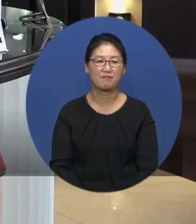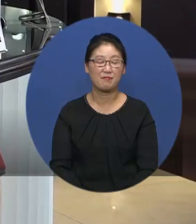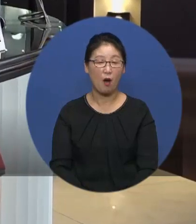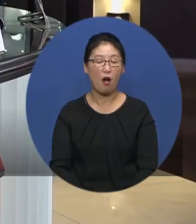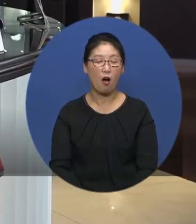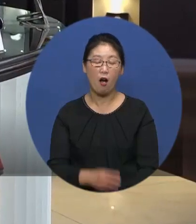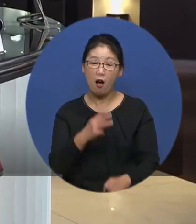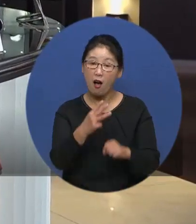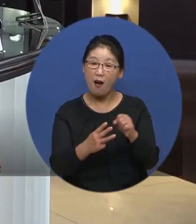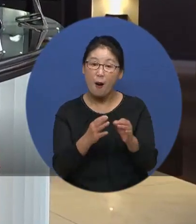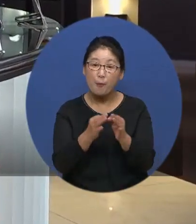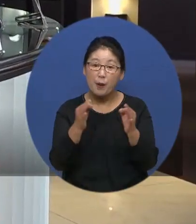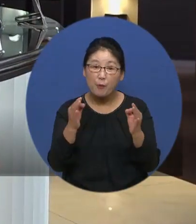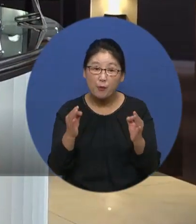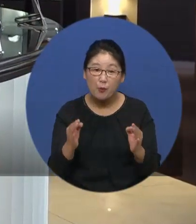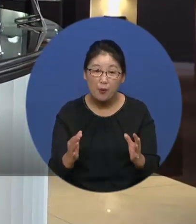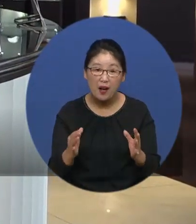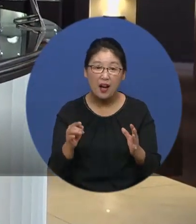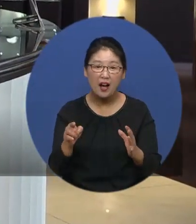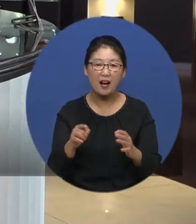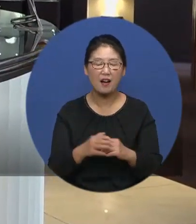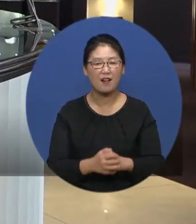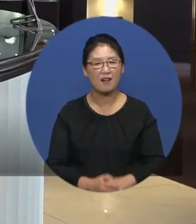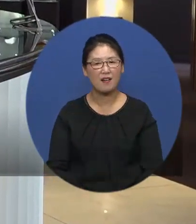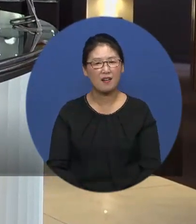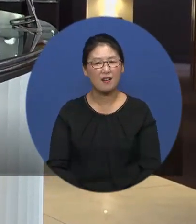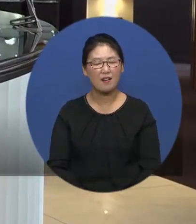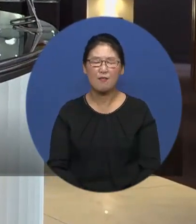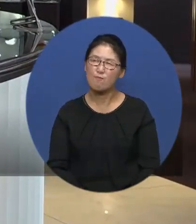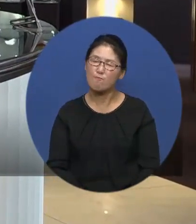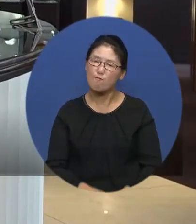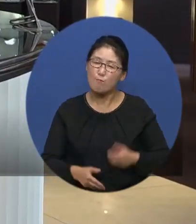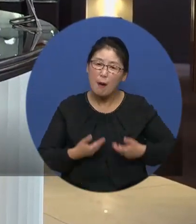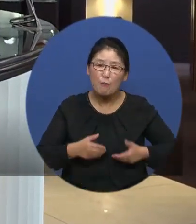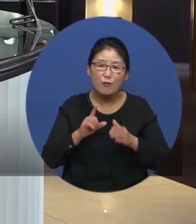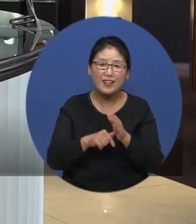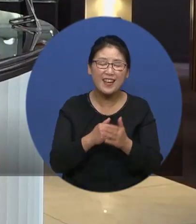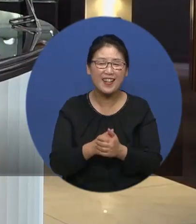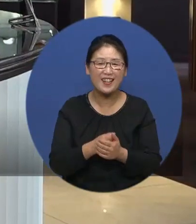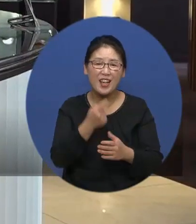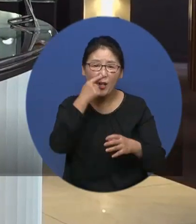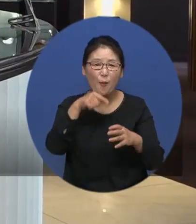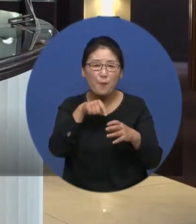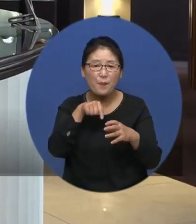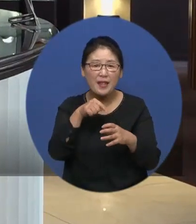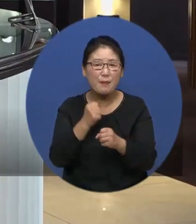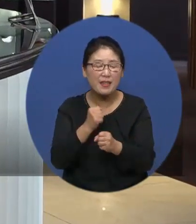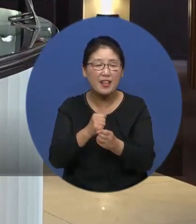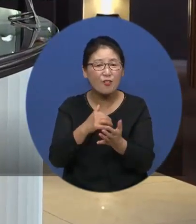3년 동안 가장 바쁜 날에는 몇 잔 정도의 커피를 내렸나요?